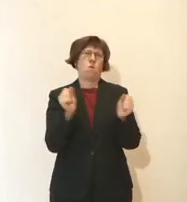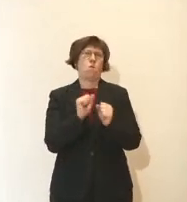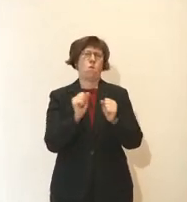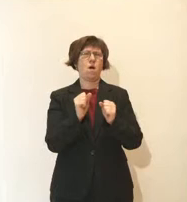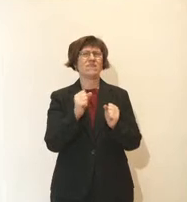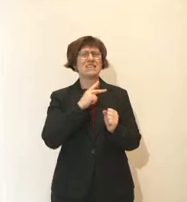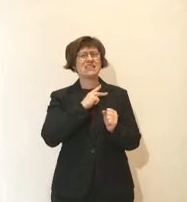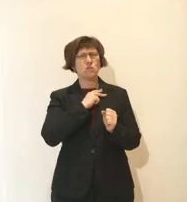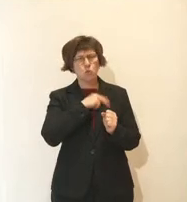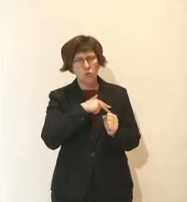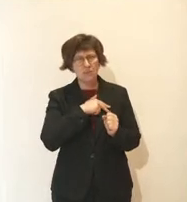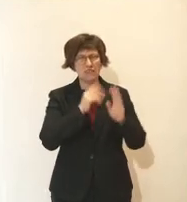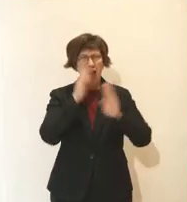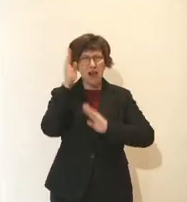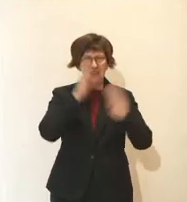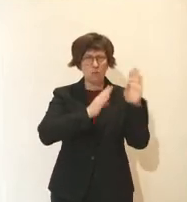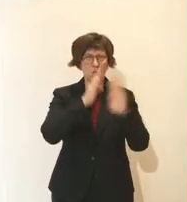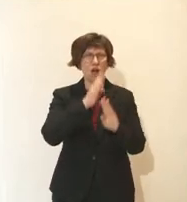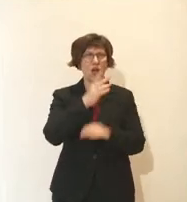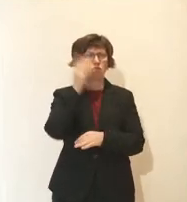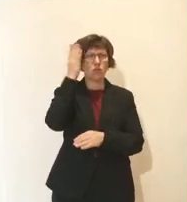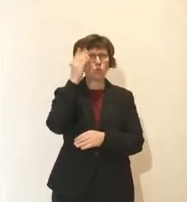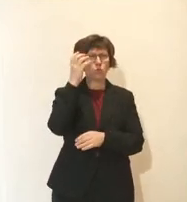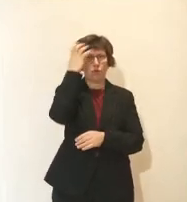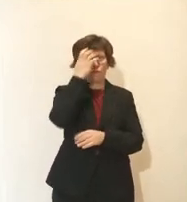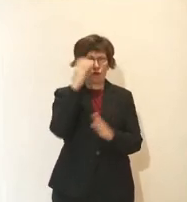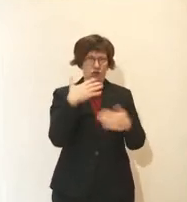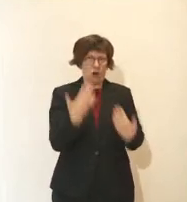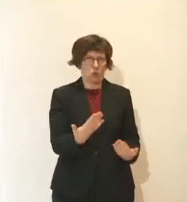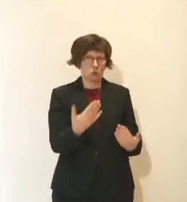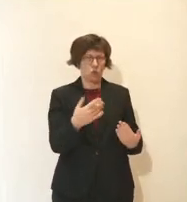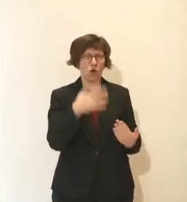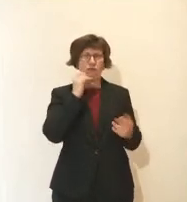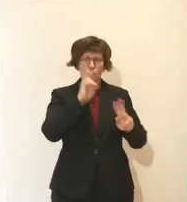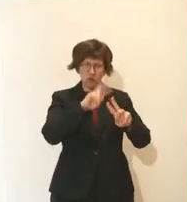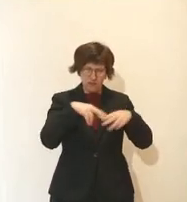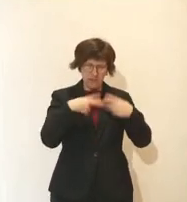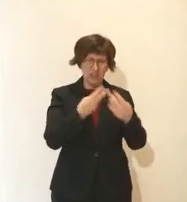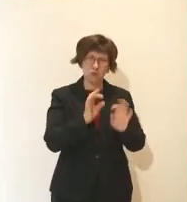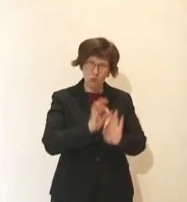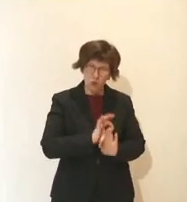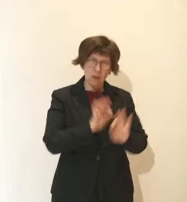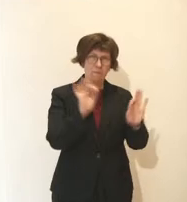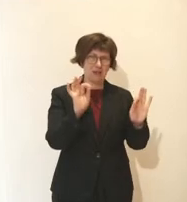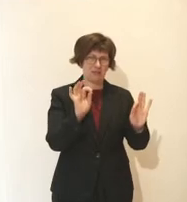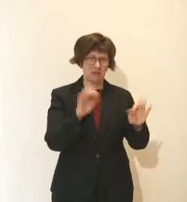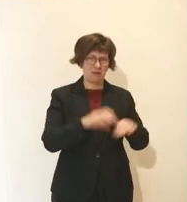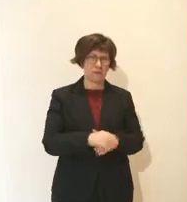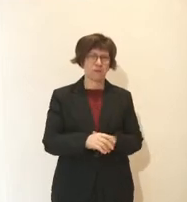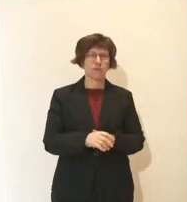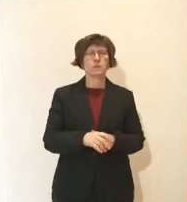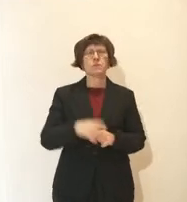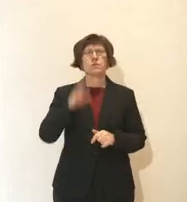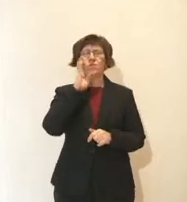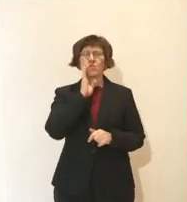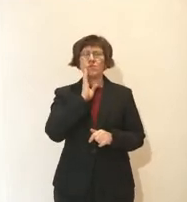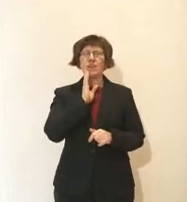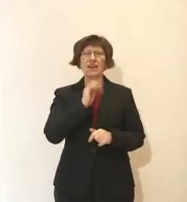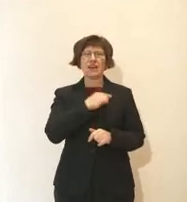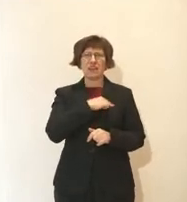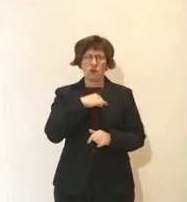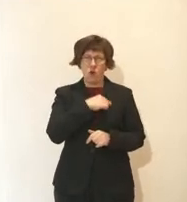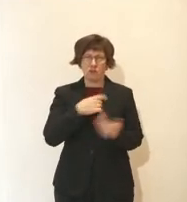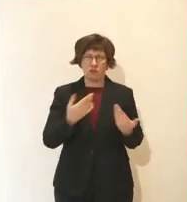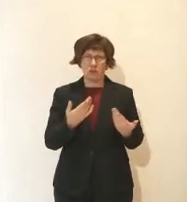sozialdemokratische zukunftsvorstellung dafür zu sorgen dass das wieder besser wird liebe genossinnen genossen